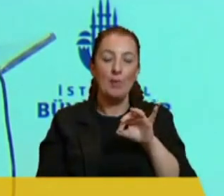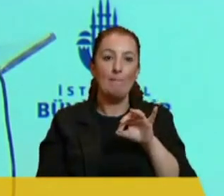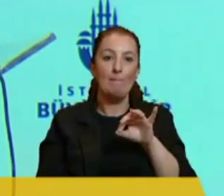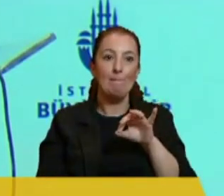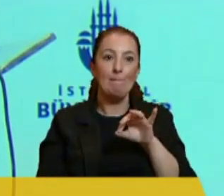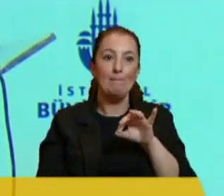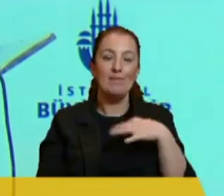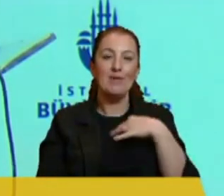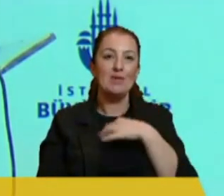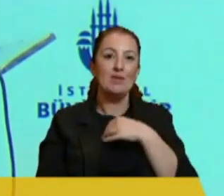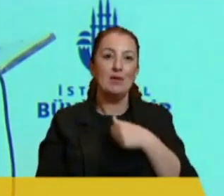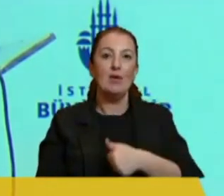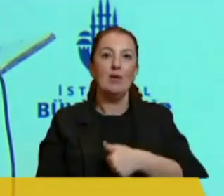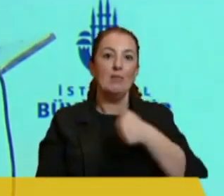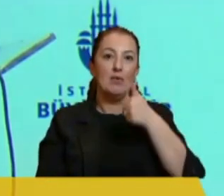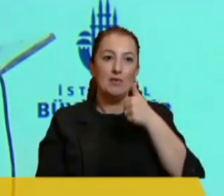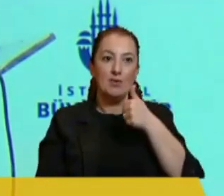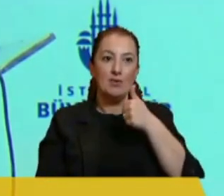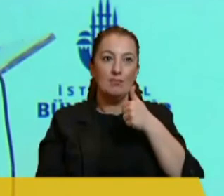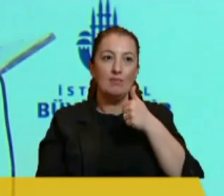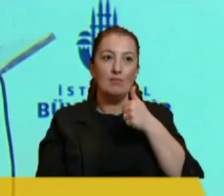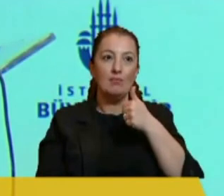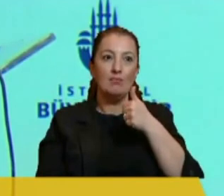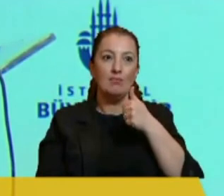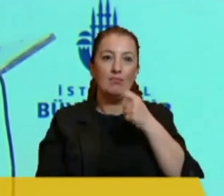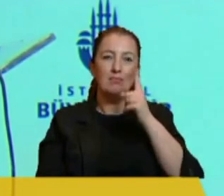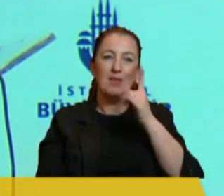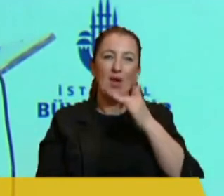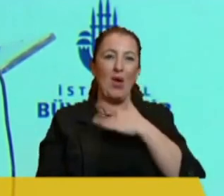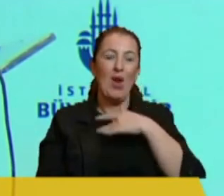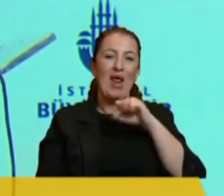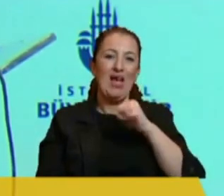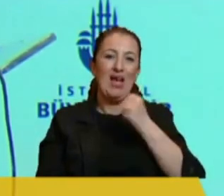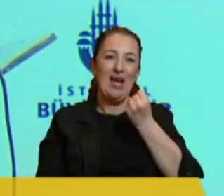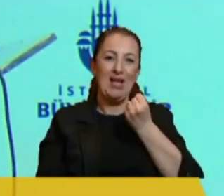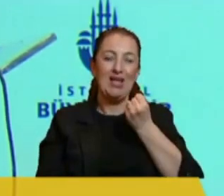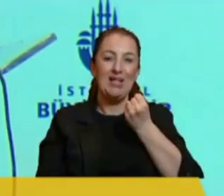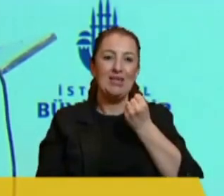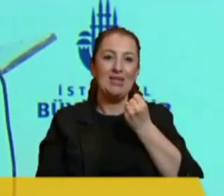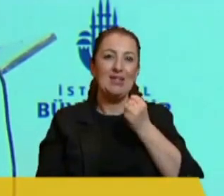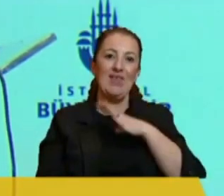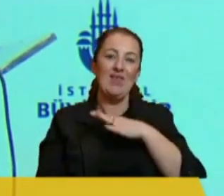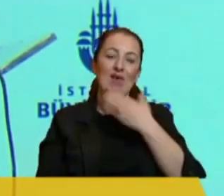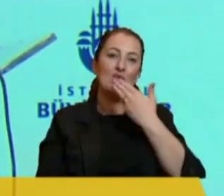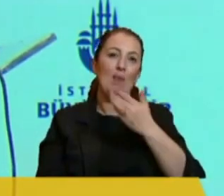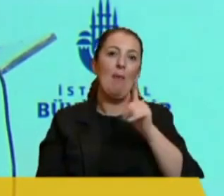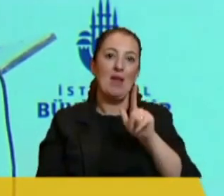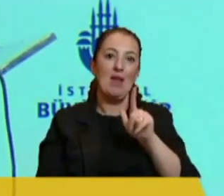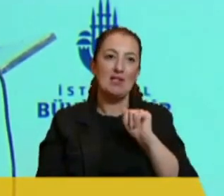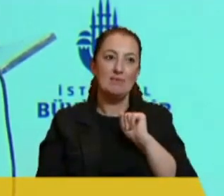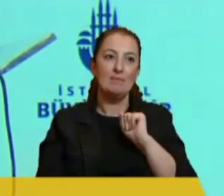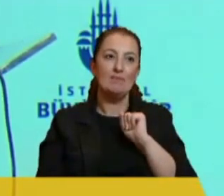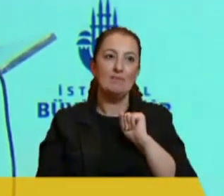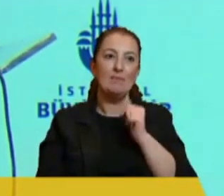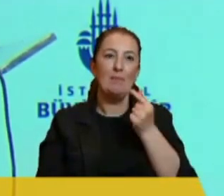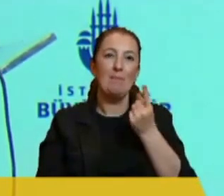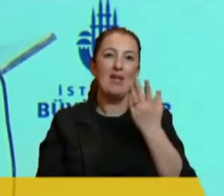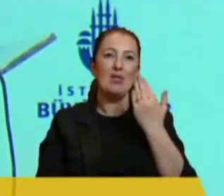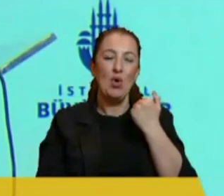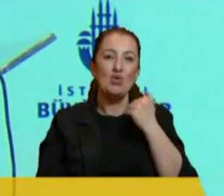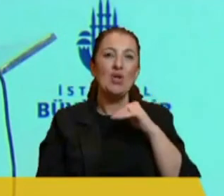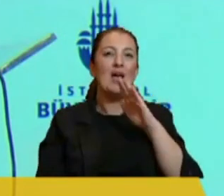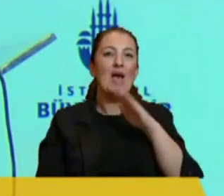sayın başkanıma Bir Gönül kırıklığını ile etmem gerekiyor Az önce